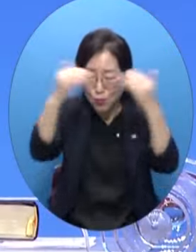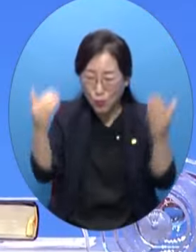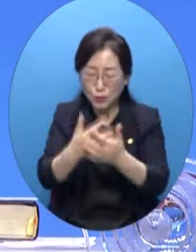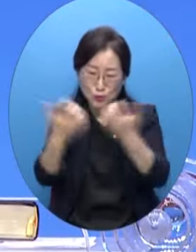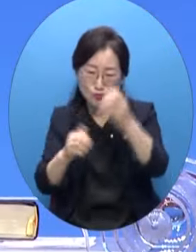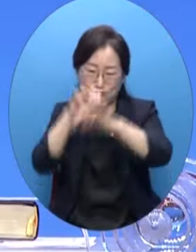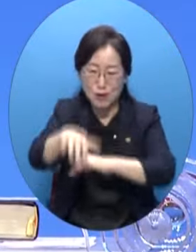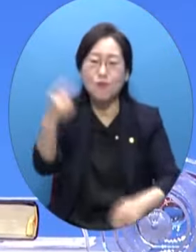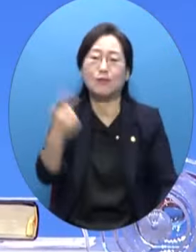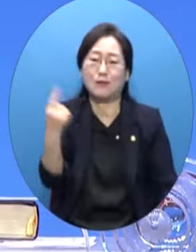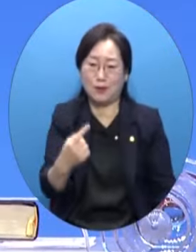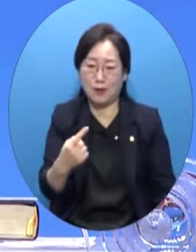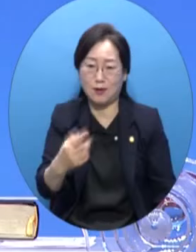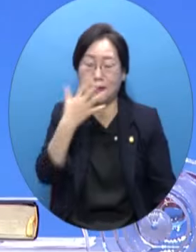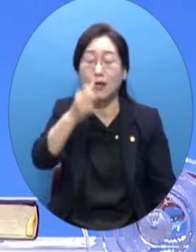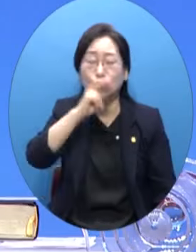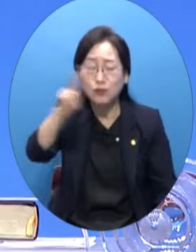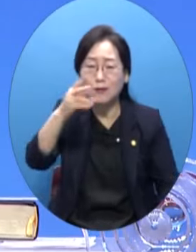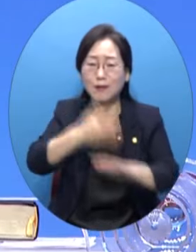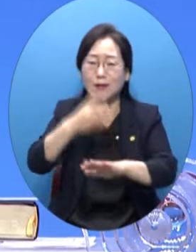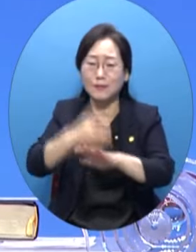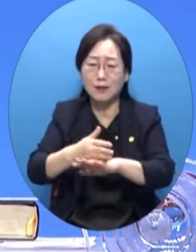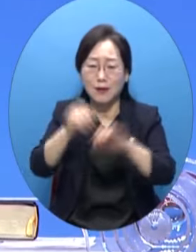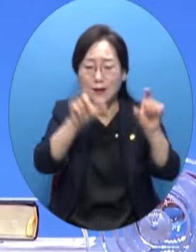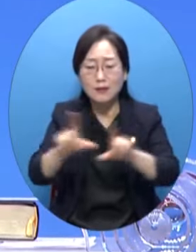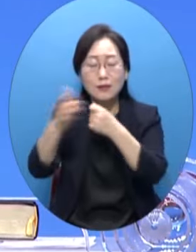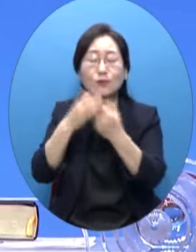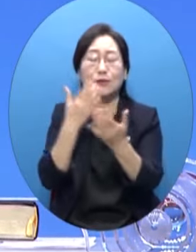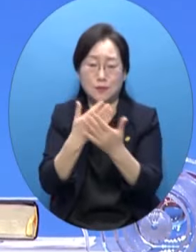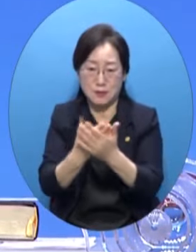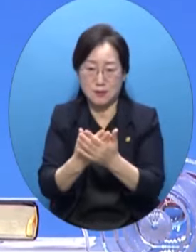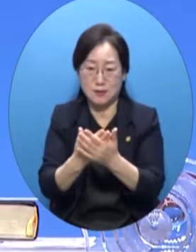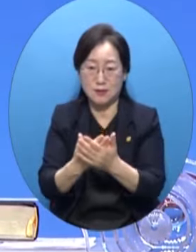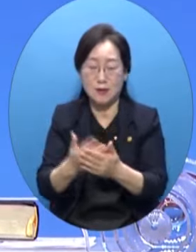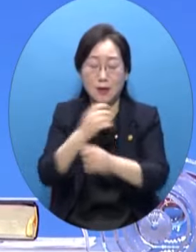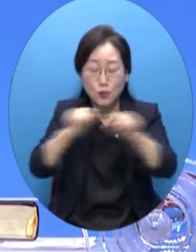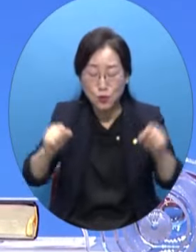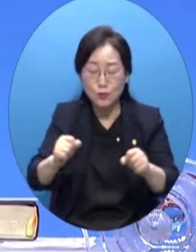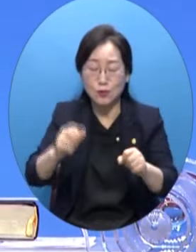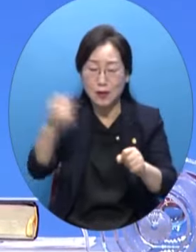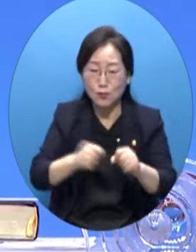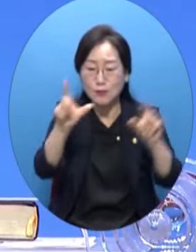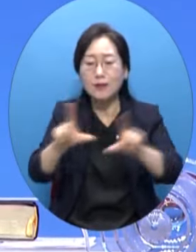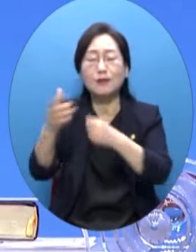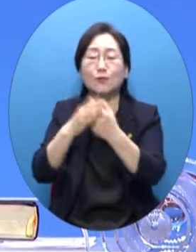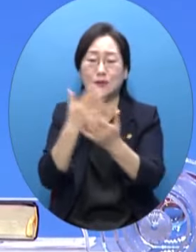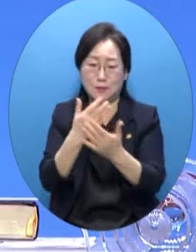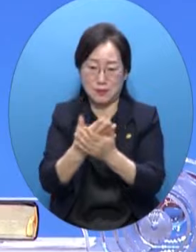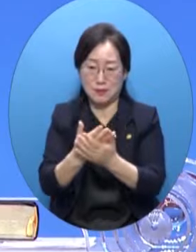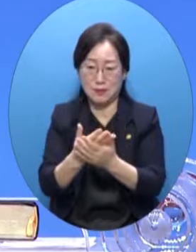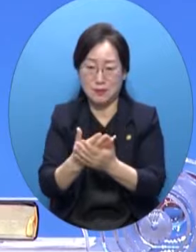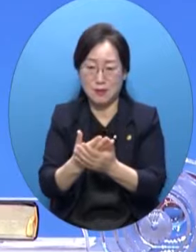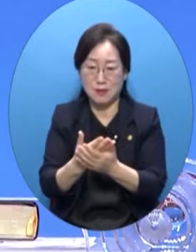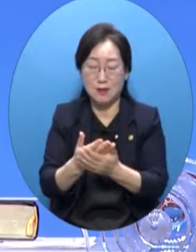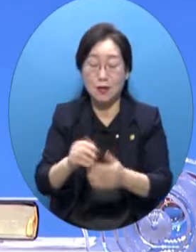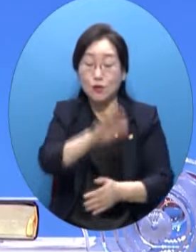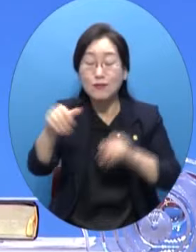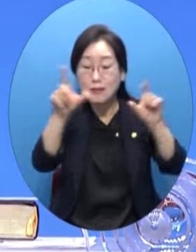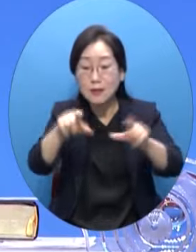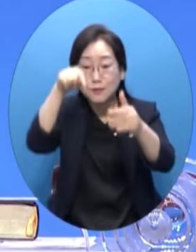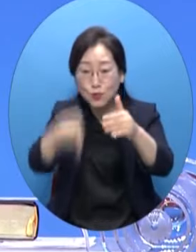될 것입니다. 주여 감사의 사람이 되게 하여 주옵소서. 용서의 사람이 되게 하여 주옵소서. 그래요 우리 삶